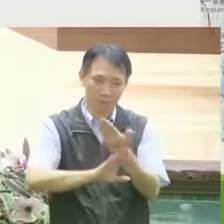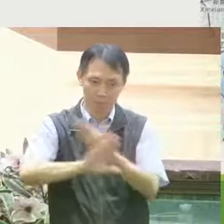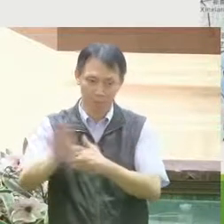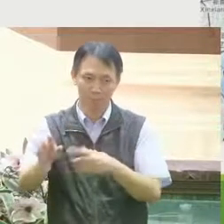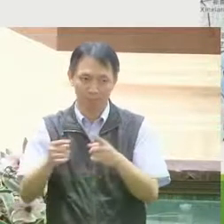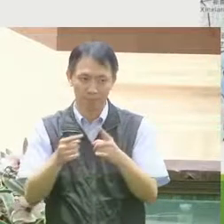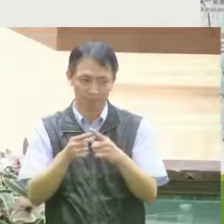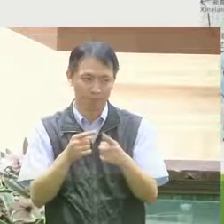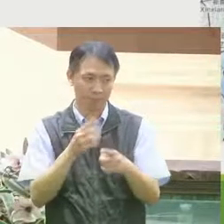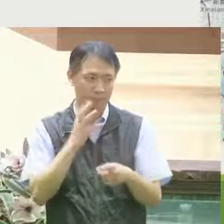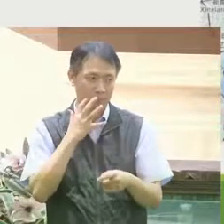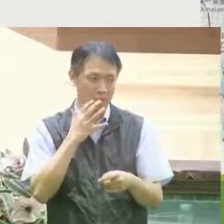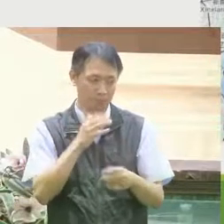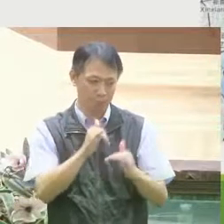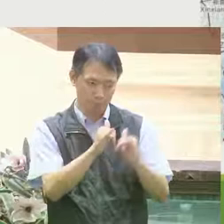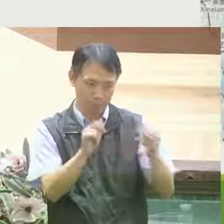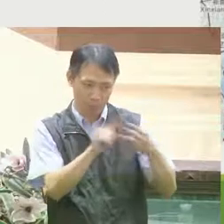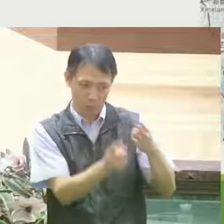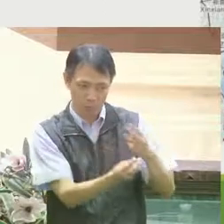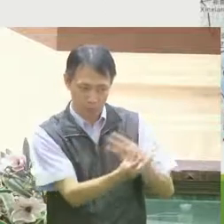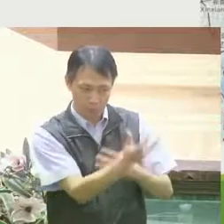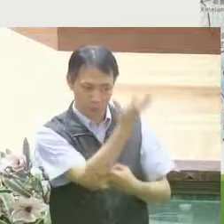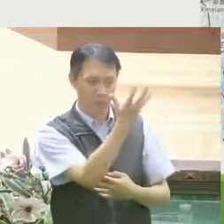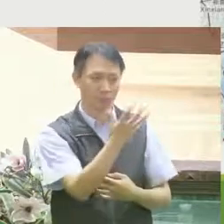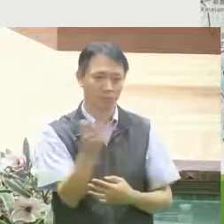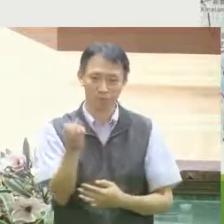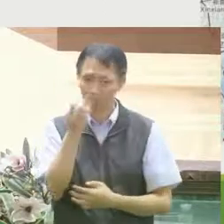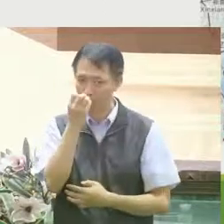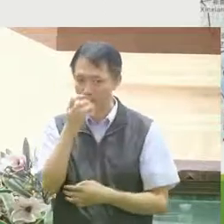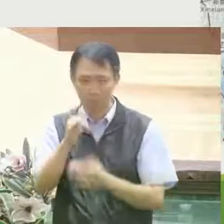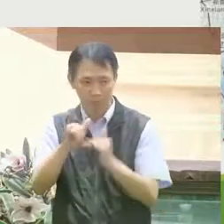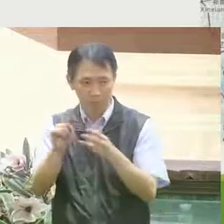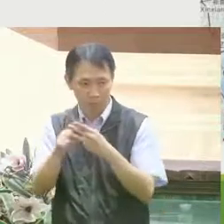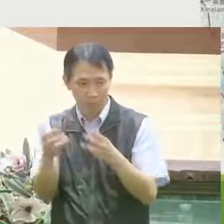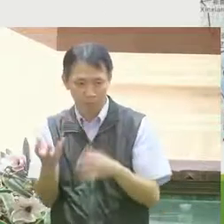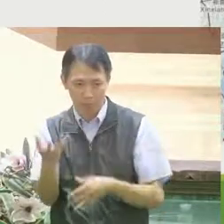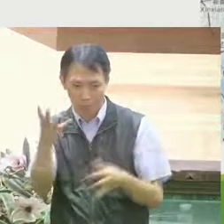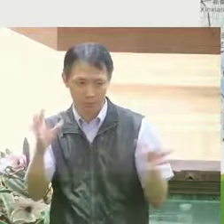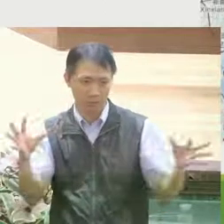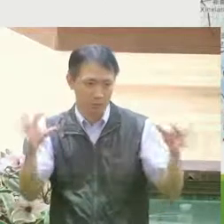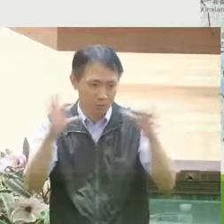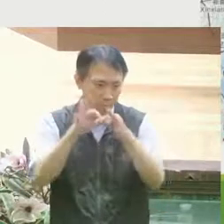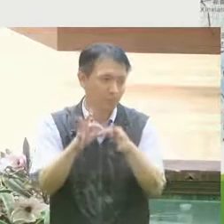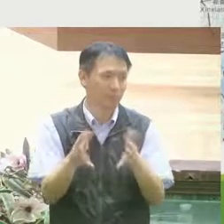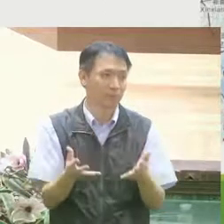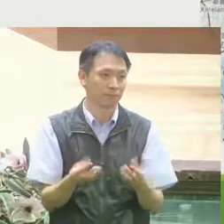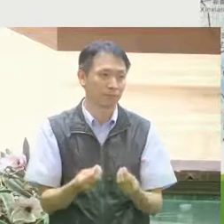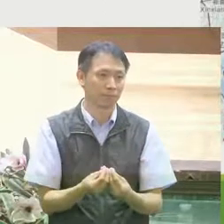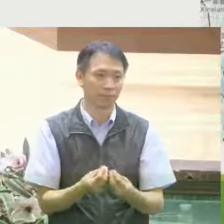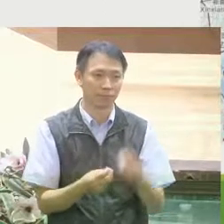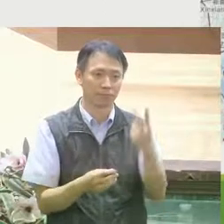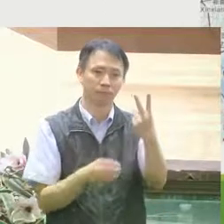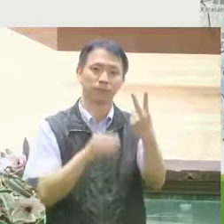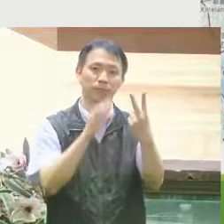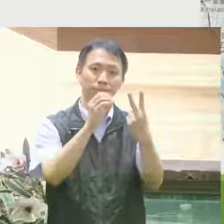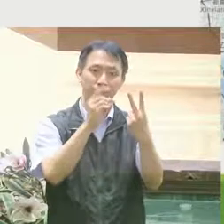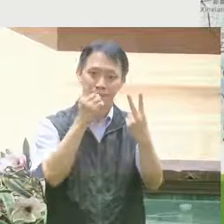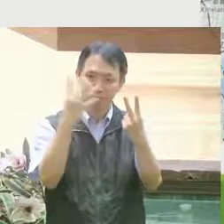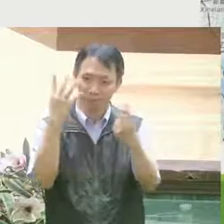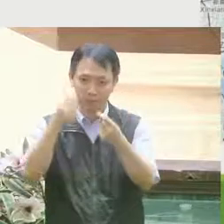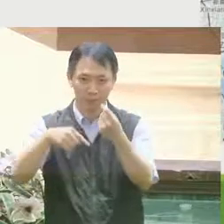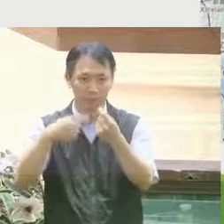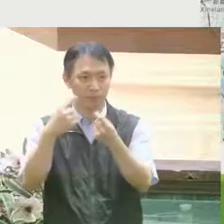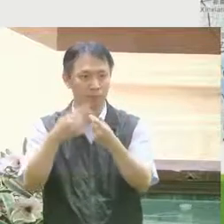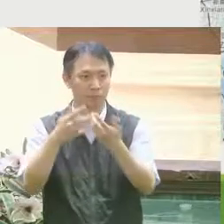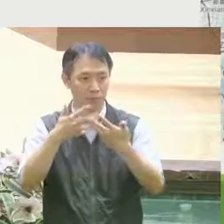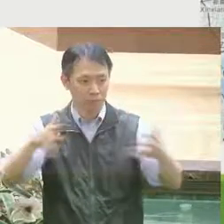得澳门的民主声音跟香港的民主运动连成一线。而在2014年，很多国际